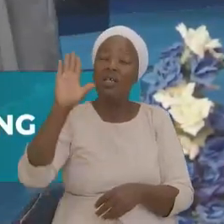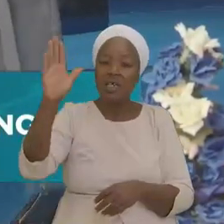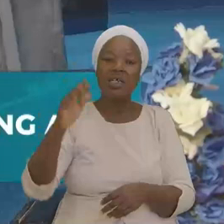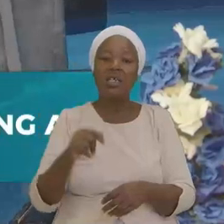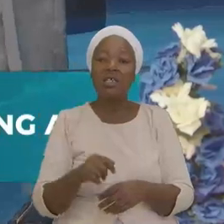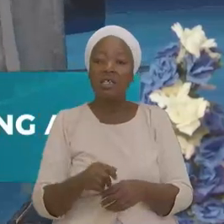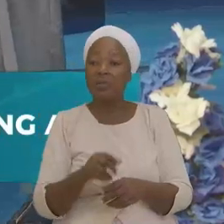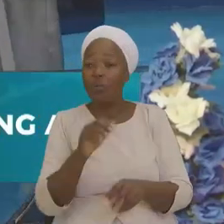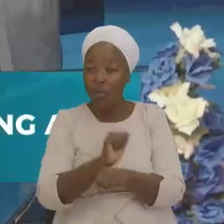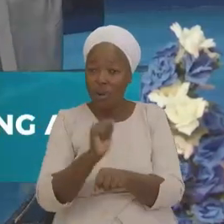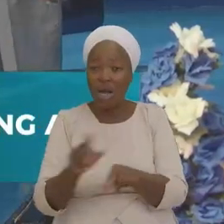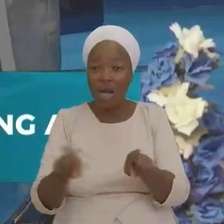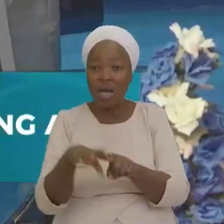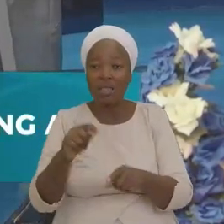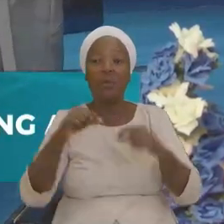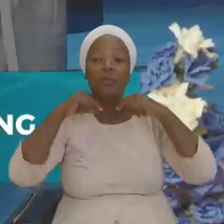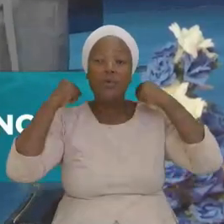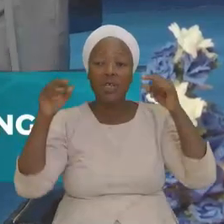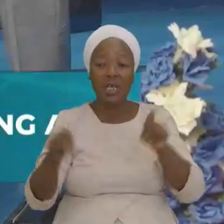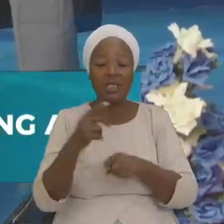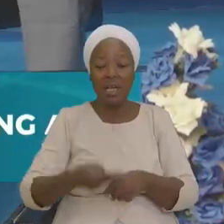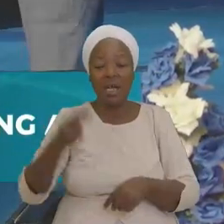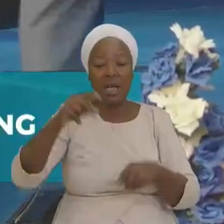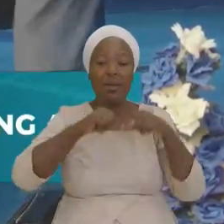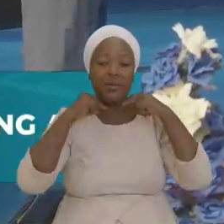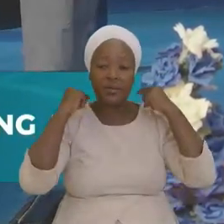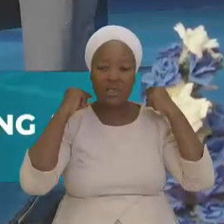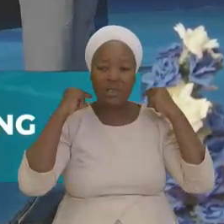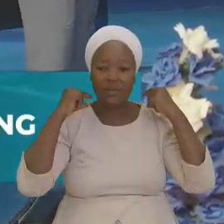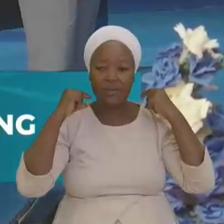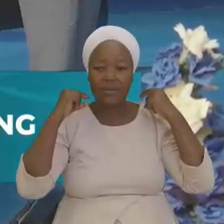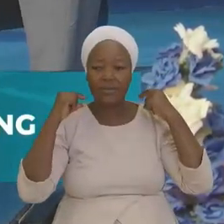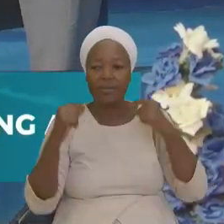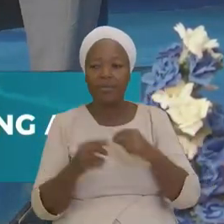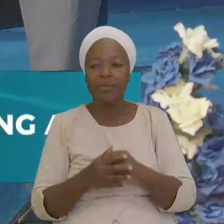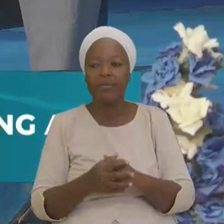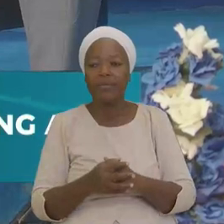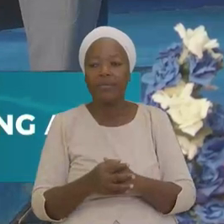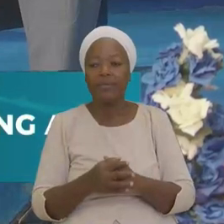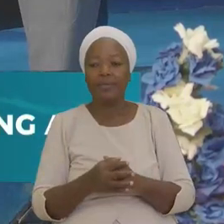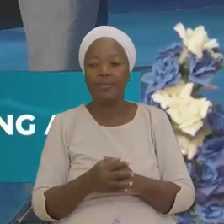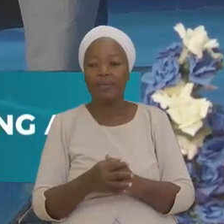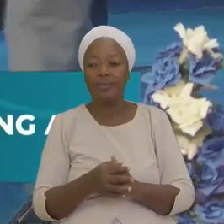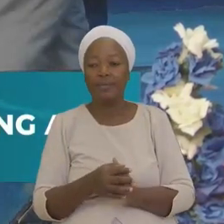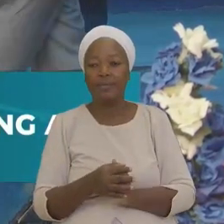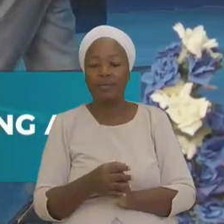accomplissait son rôle en tant que le sacrificateur et le souverain